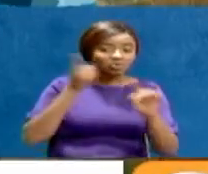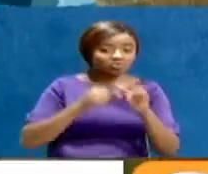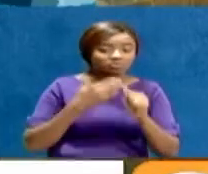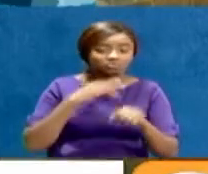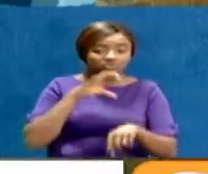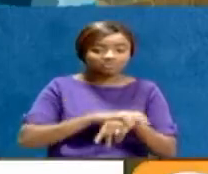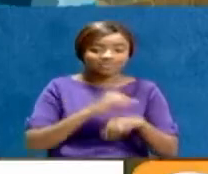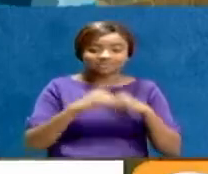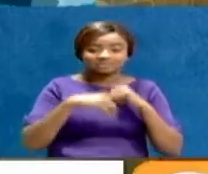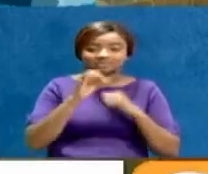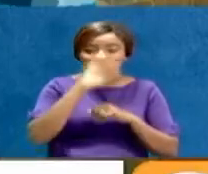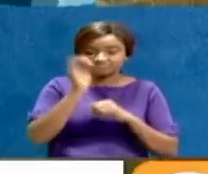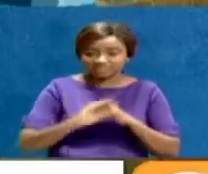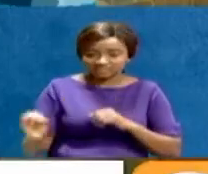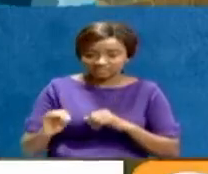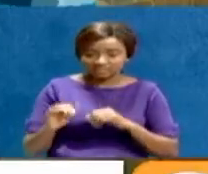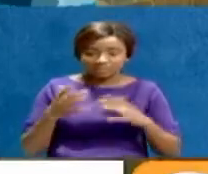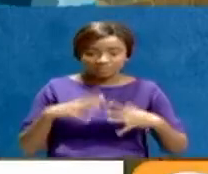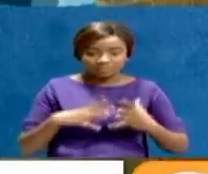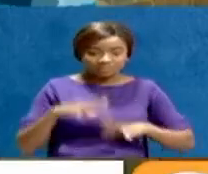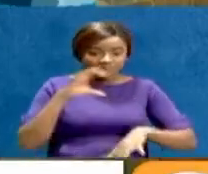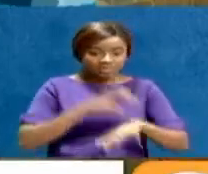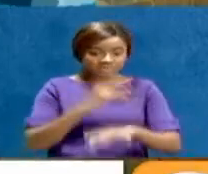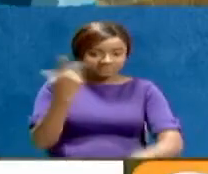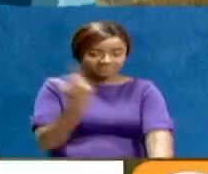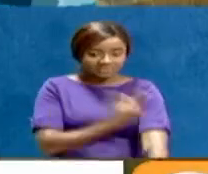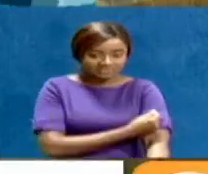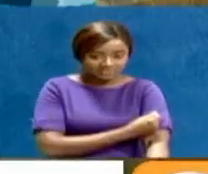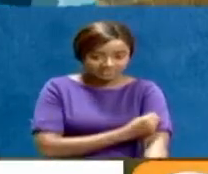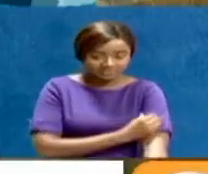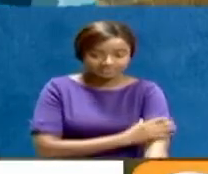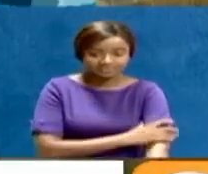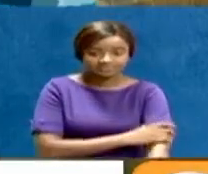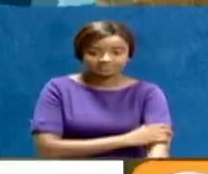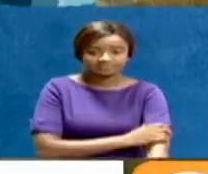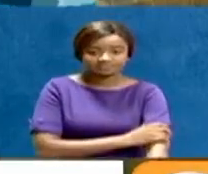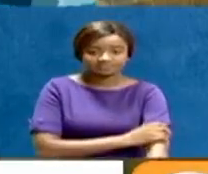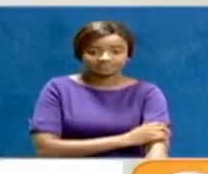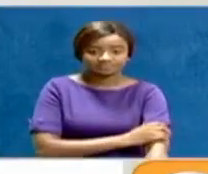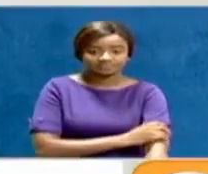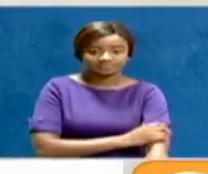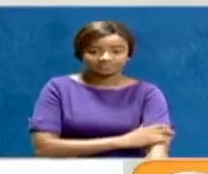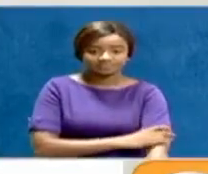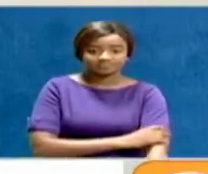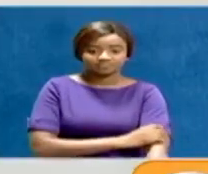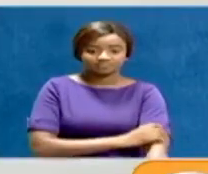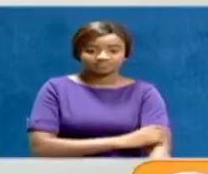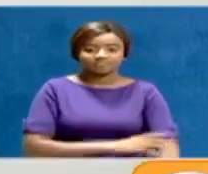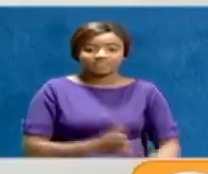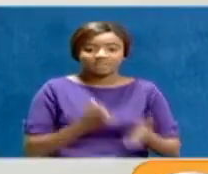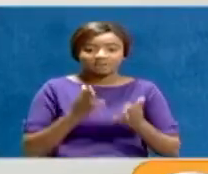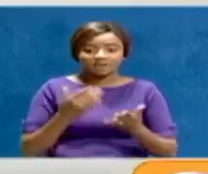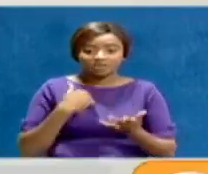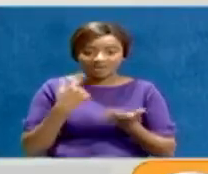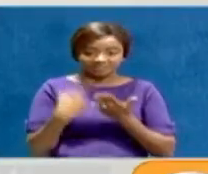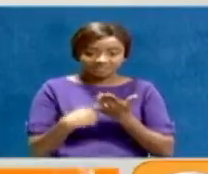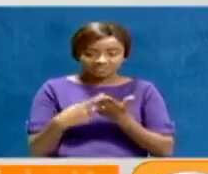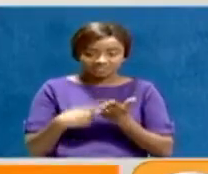kufikia 60% ya watu waliochanjwa barani Afrika. Tuko kwenye mazungumzo ya kina